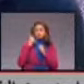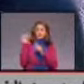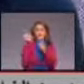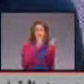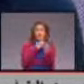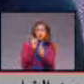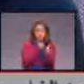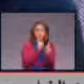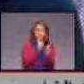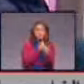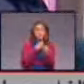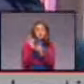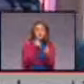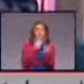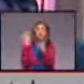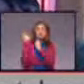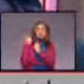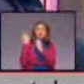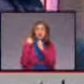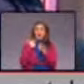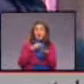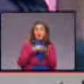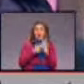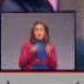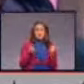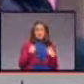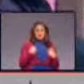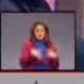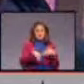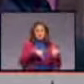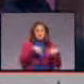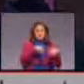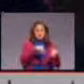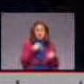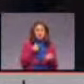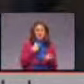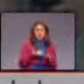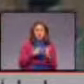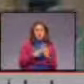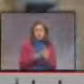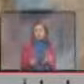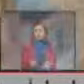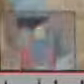الحكومه ورا تجار المخدرات العيب مش عارف فينا ولا العيب في النظام اللي احنا فيه ولا العيب في